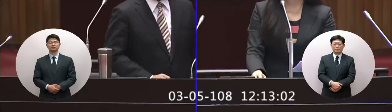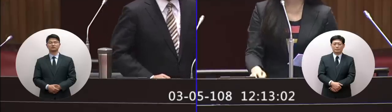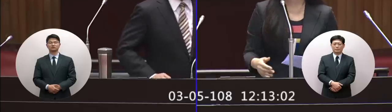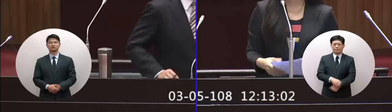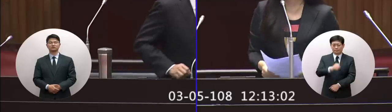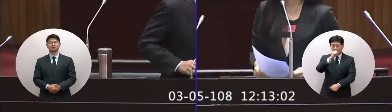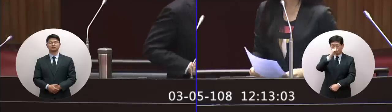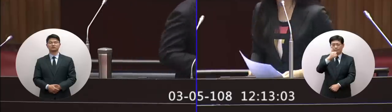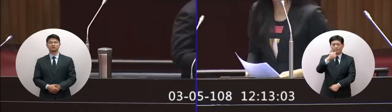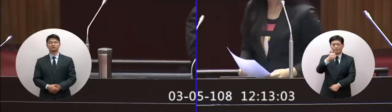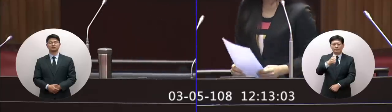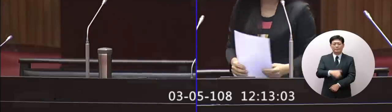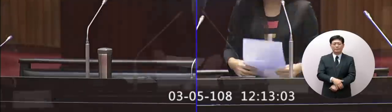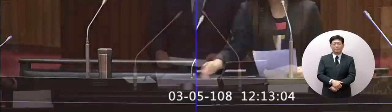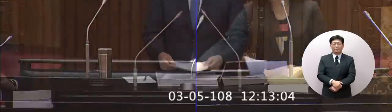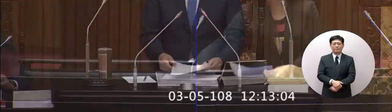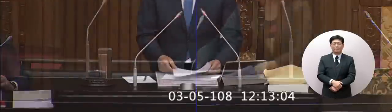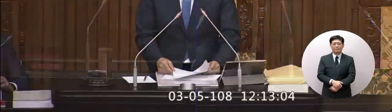好，谢谢。